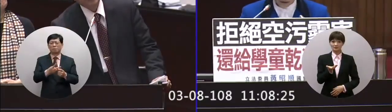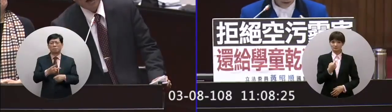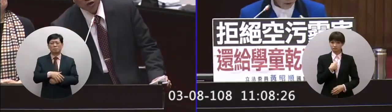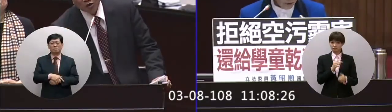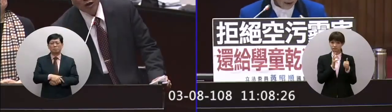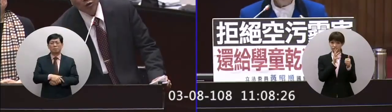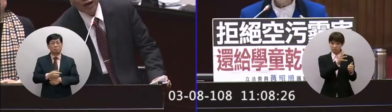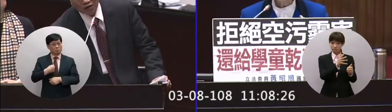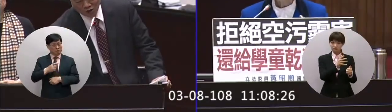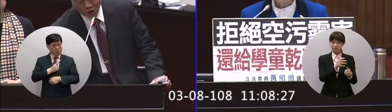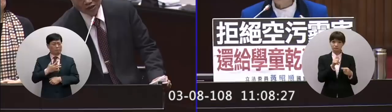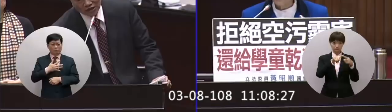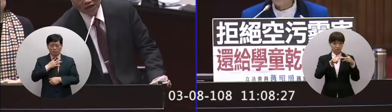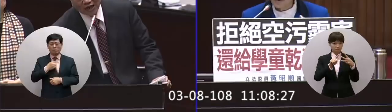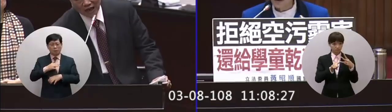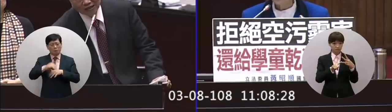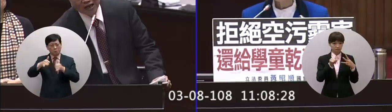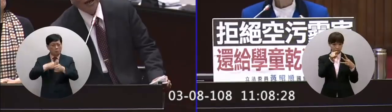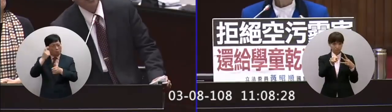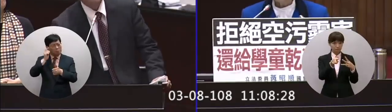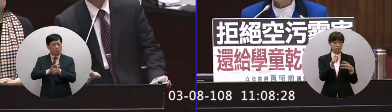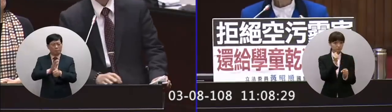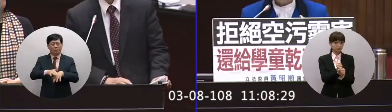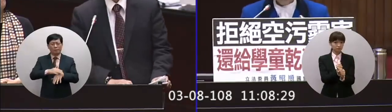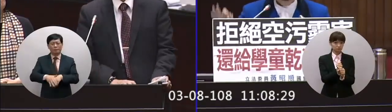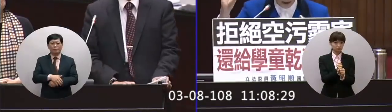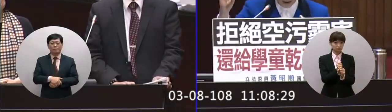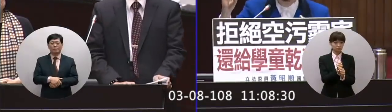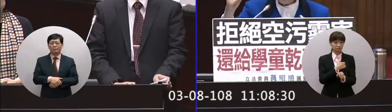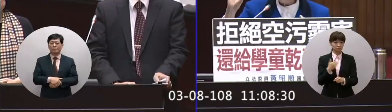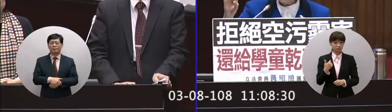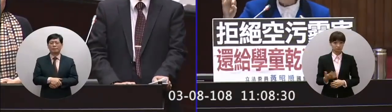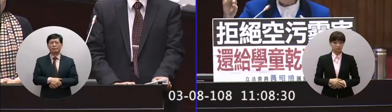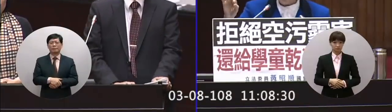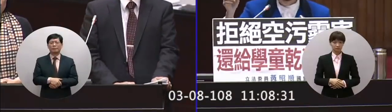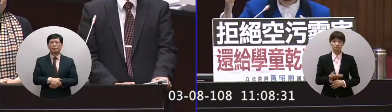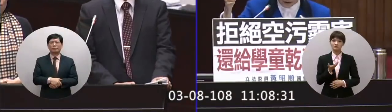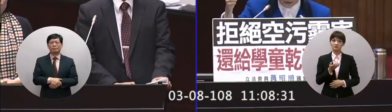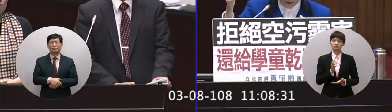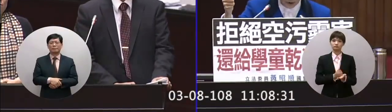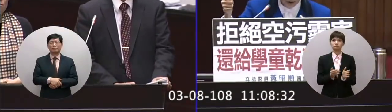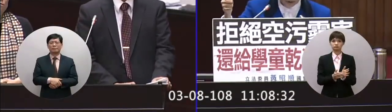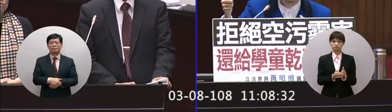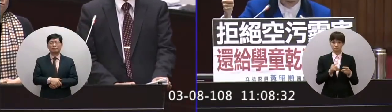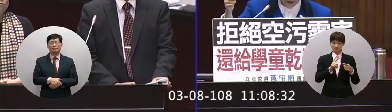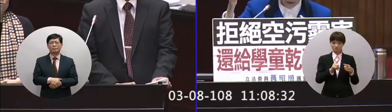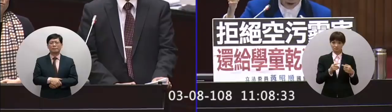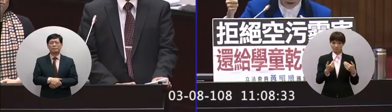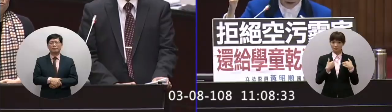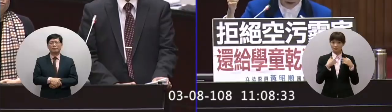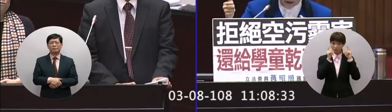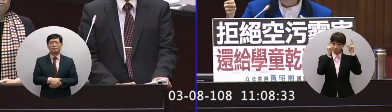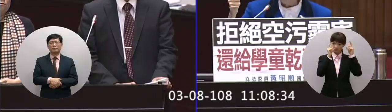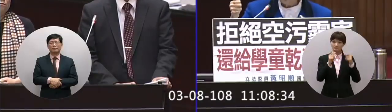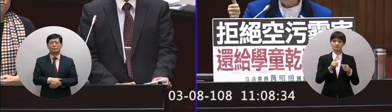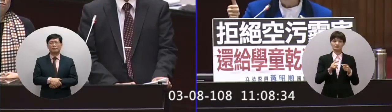题，有三个问题，你能不能做？否定三件，我都已经讲过啊。对于阮高雄，诶，